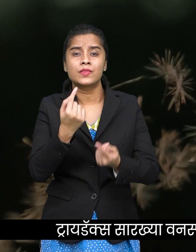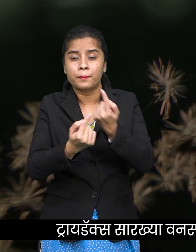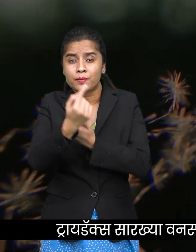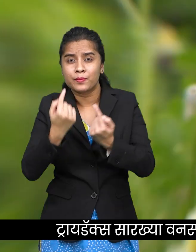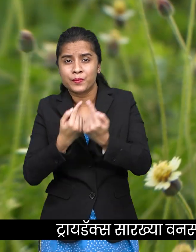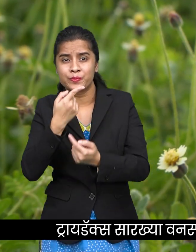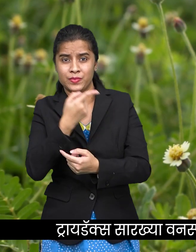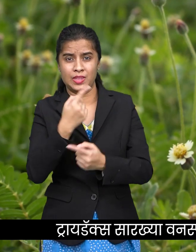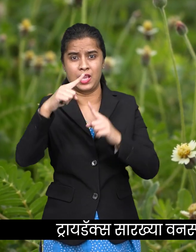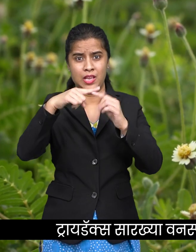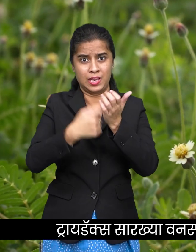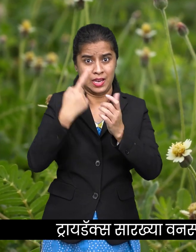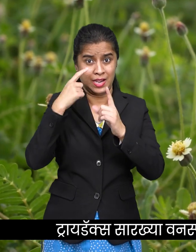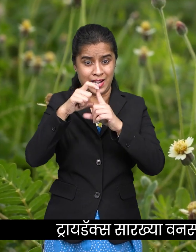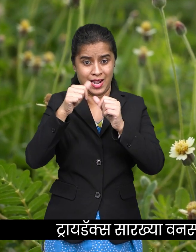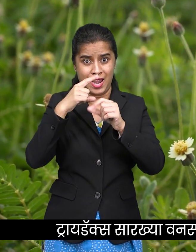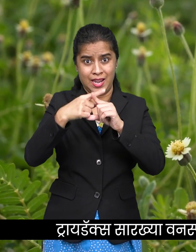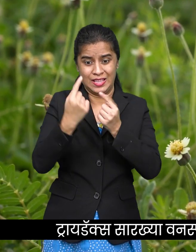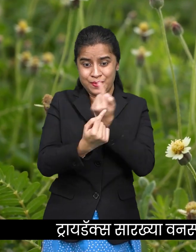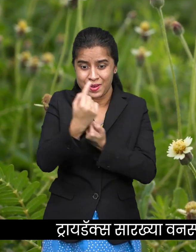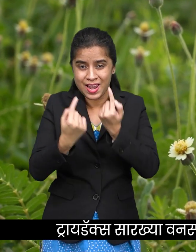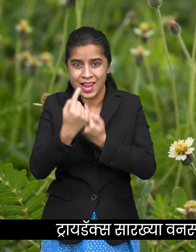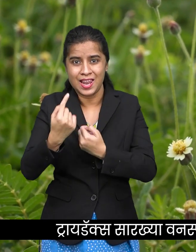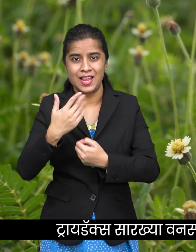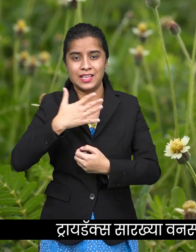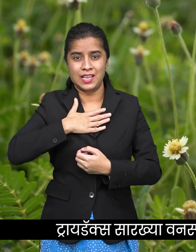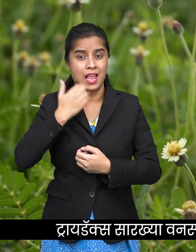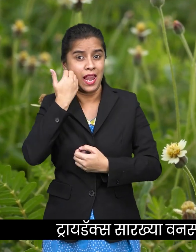ट्रायडॅक्स सारख्या वनस्पतींमध्ये बियांना पंखांसारखी वाढ होते.